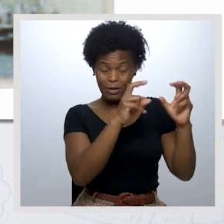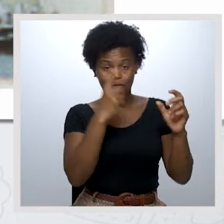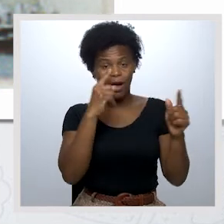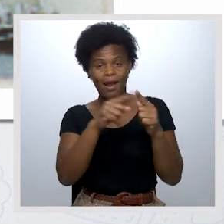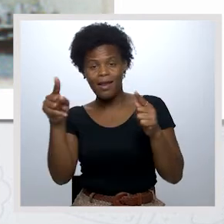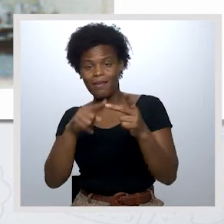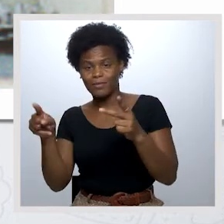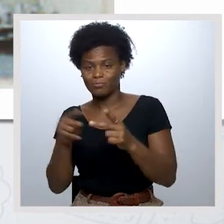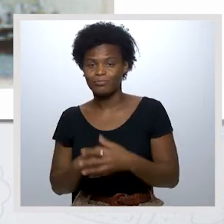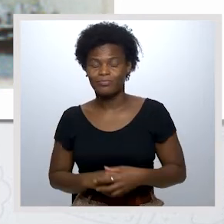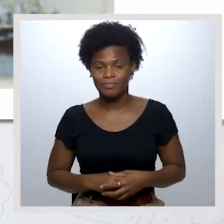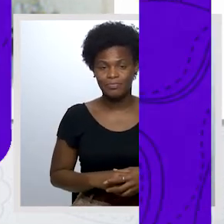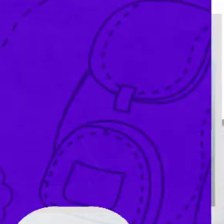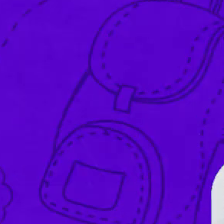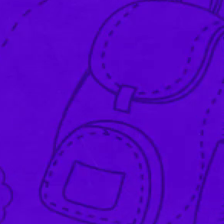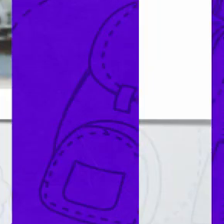et associez.